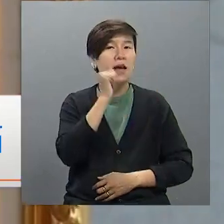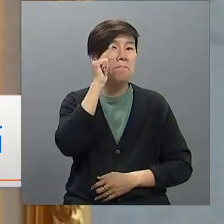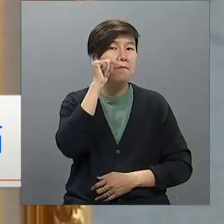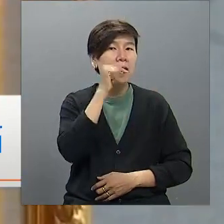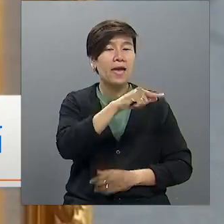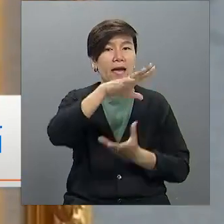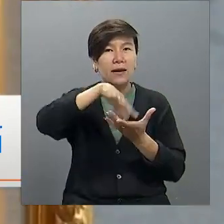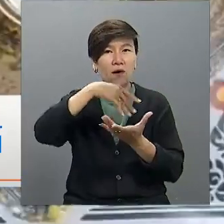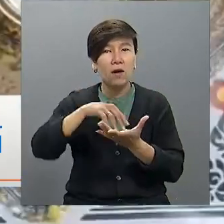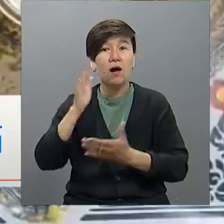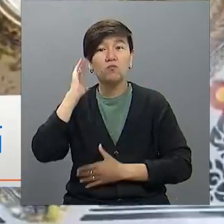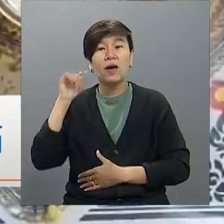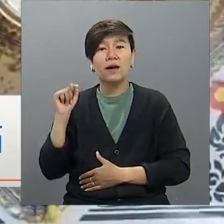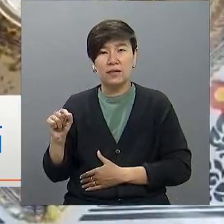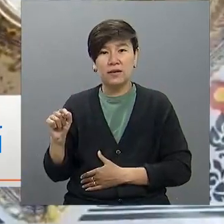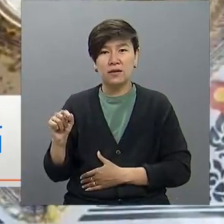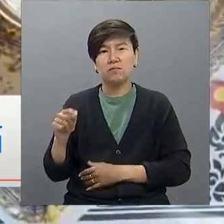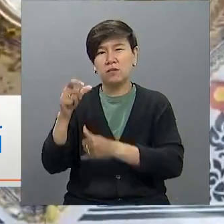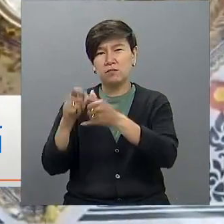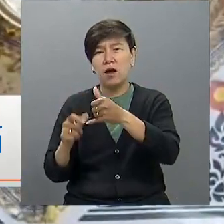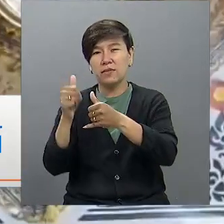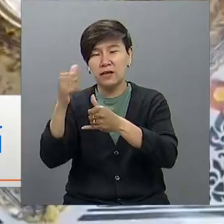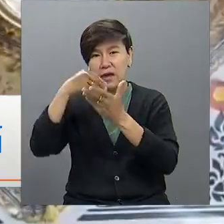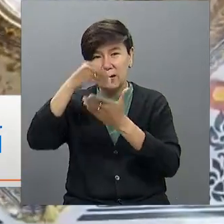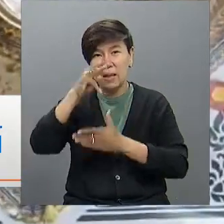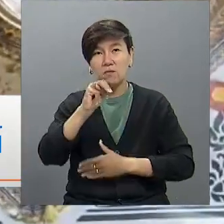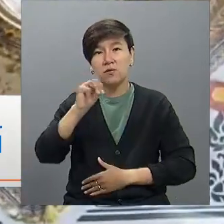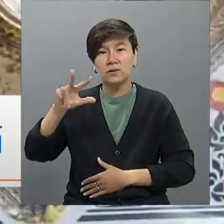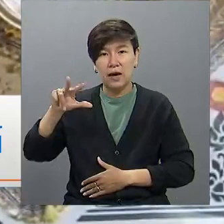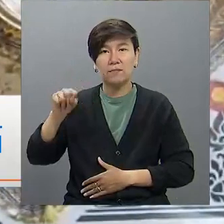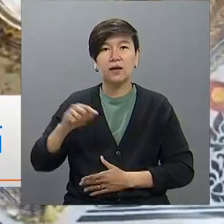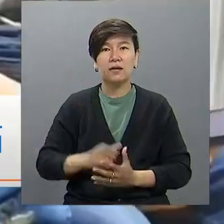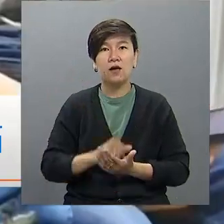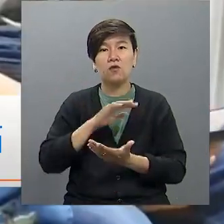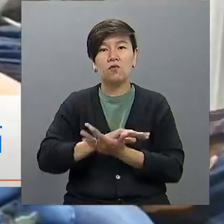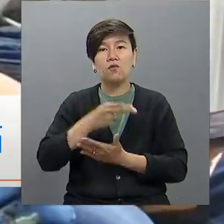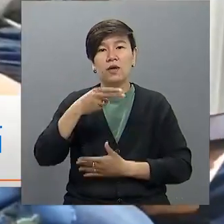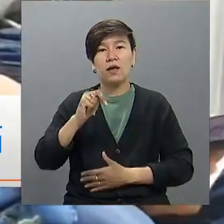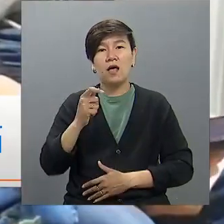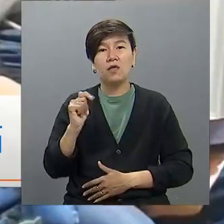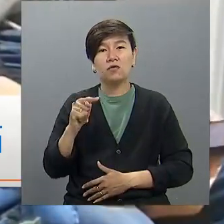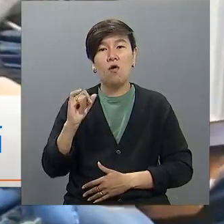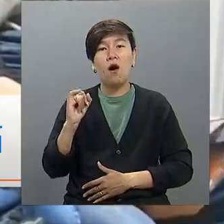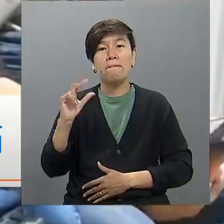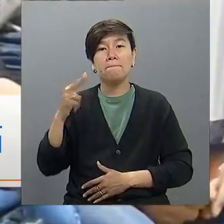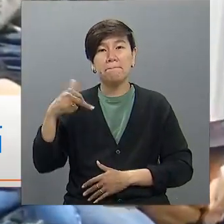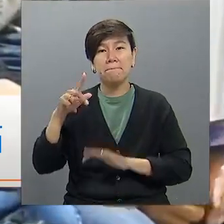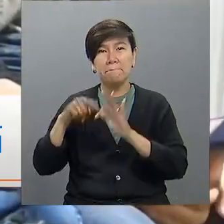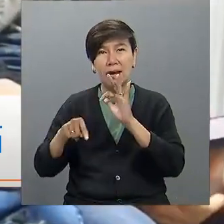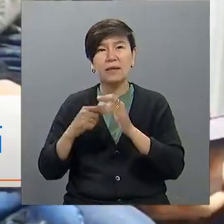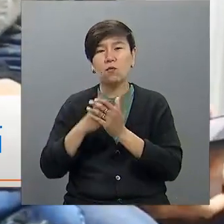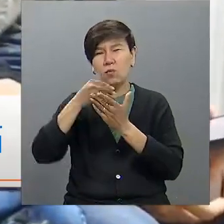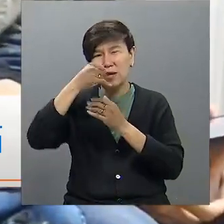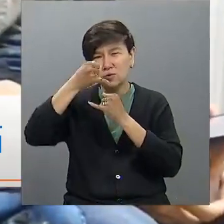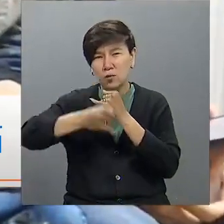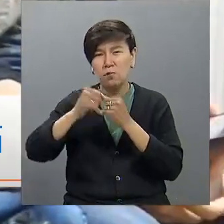ายศิรวิทย์เนี่ยนะเป็นเด็กดีเรียนอยู่ม.3 โรงเรียนหนองไผ่ก็กำลังจะจบการศึกษาอยู่แล้วมีอนาคตอยากจะเป็นช่างซ่อมร